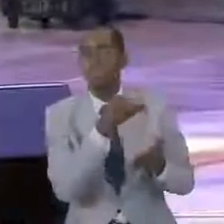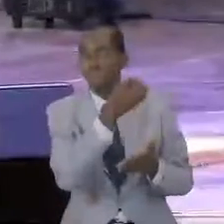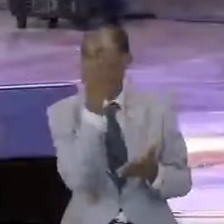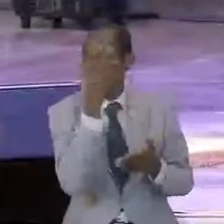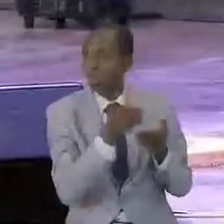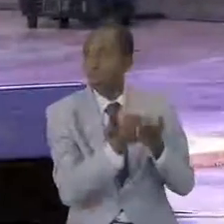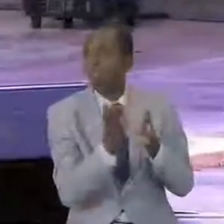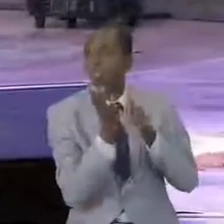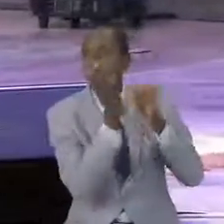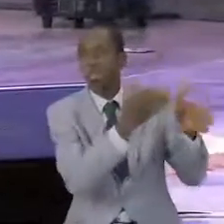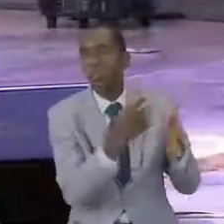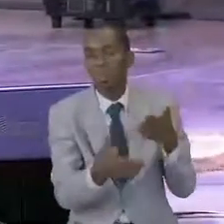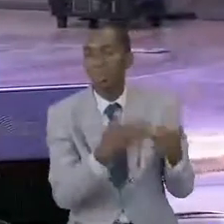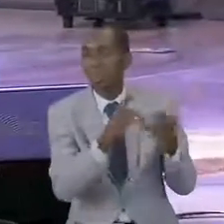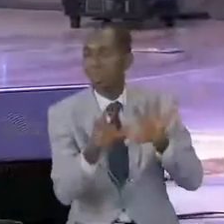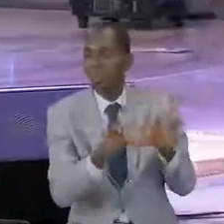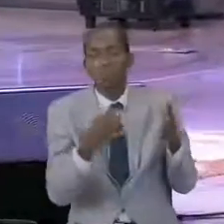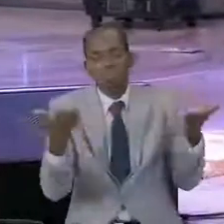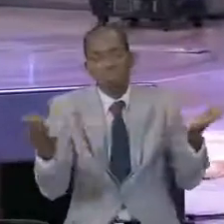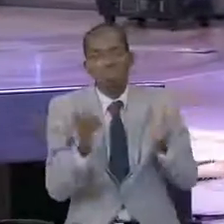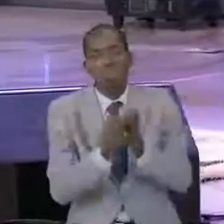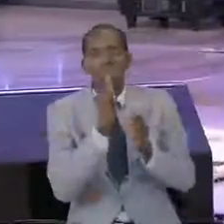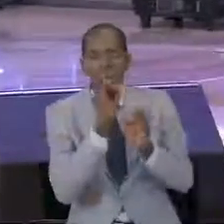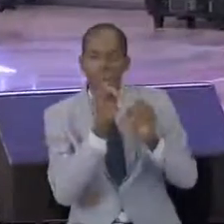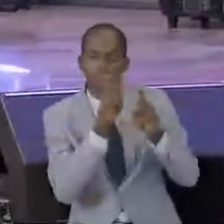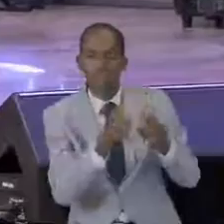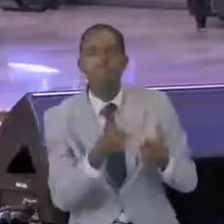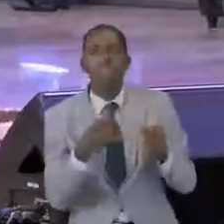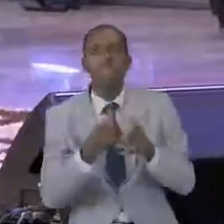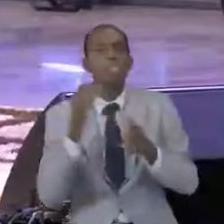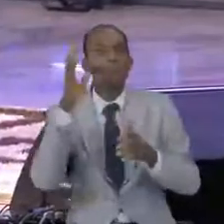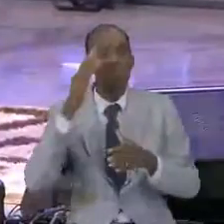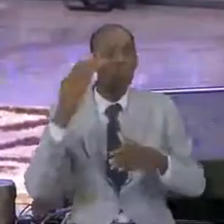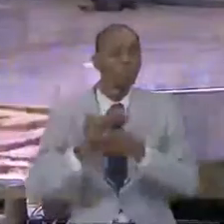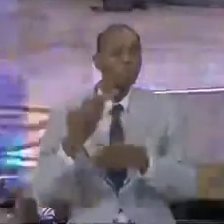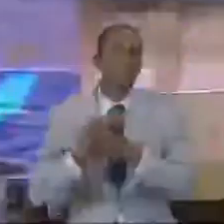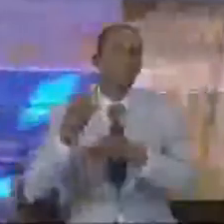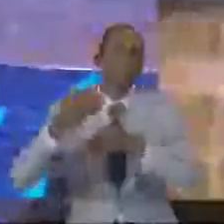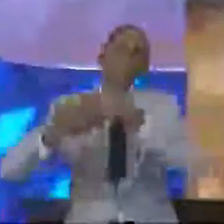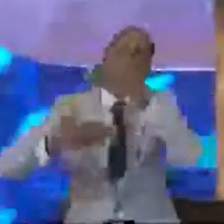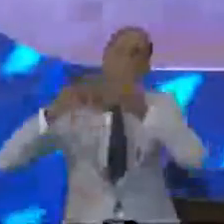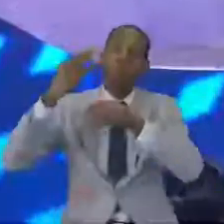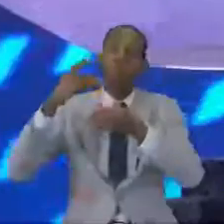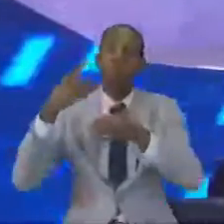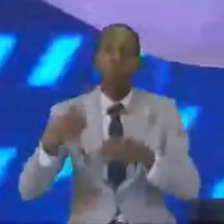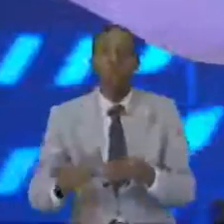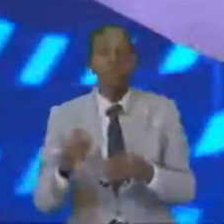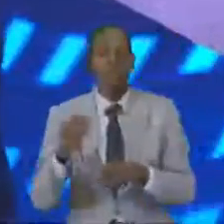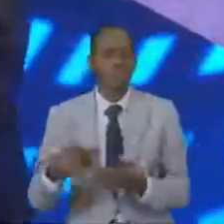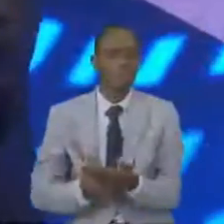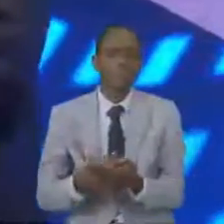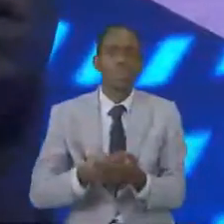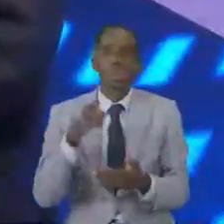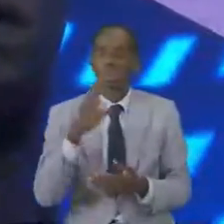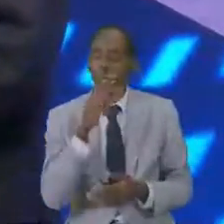même maintenant et cela relève de leur ressort maintenant et maintenant il ne font plus ils empêchent aussi